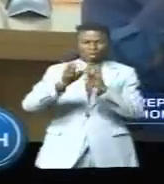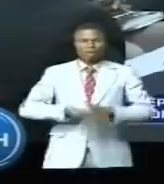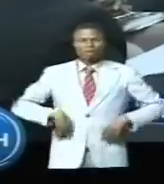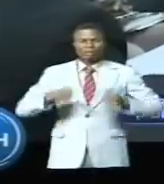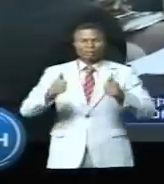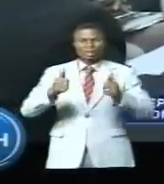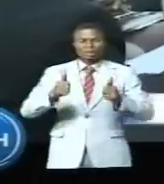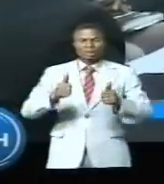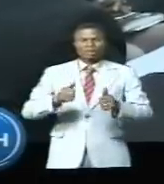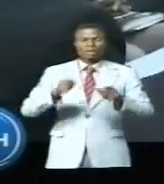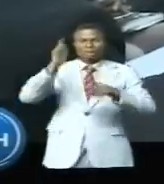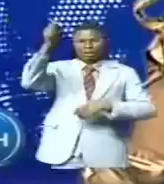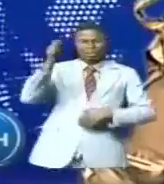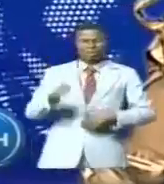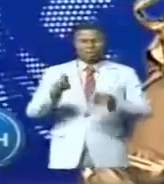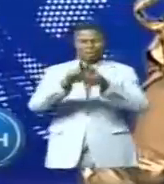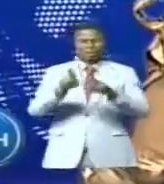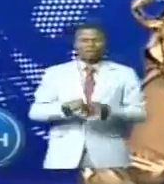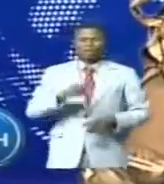conditions de vie des militaires.